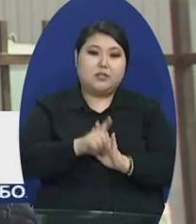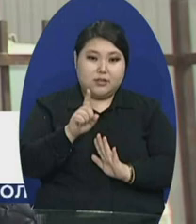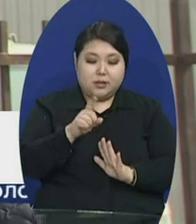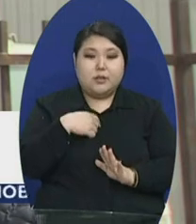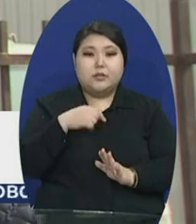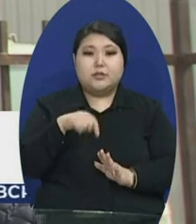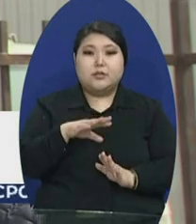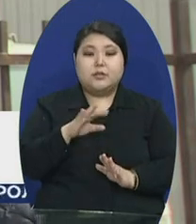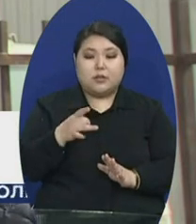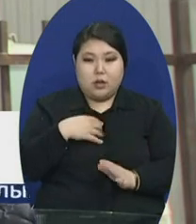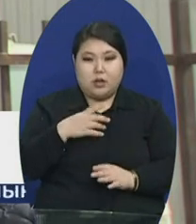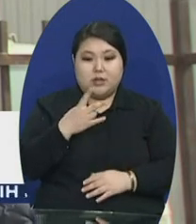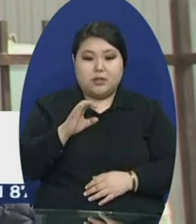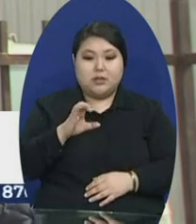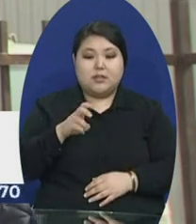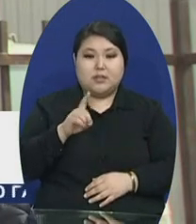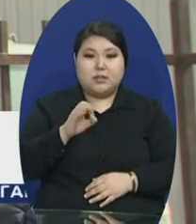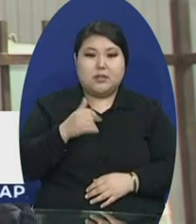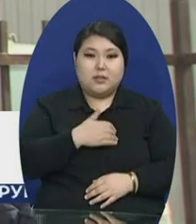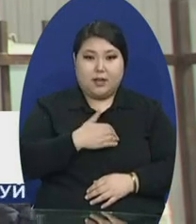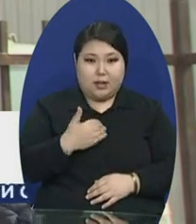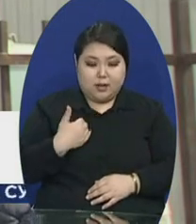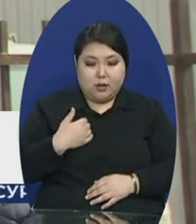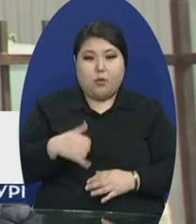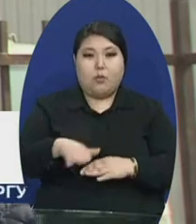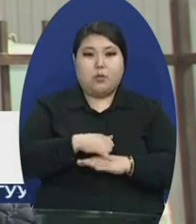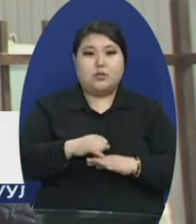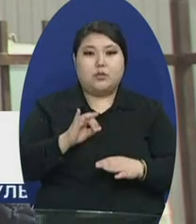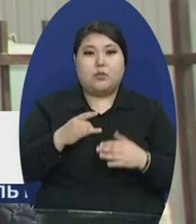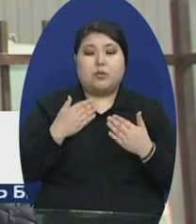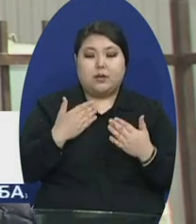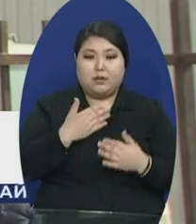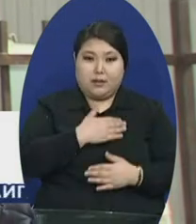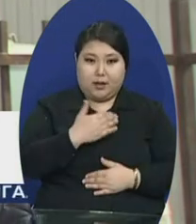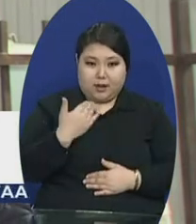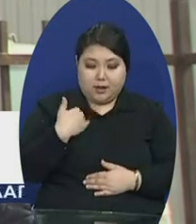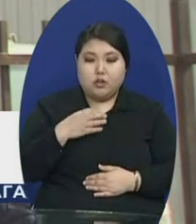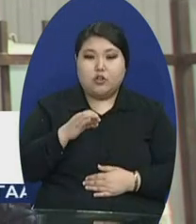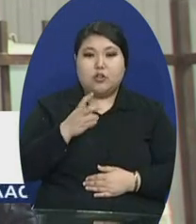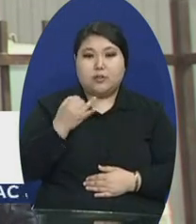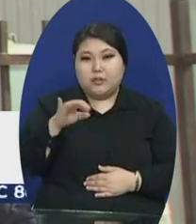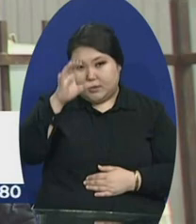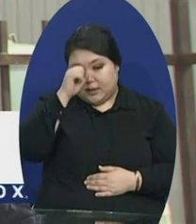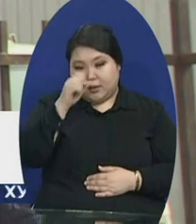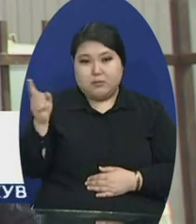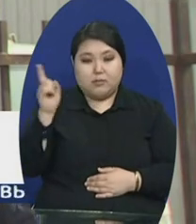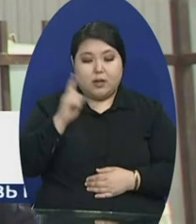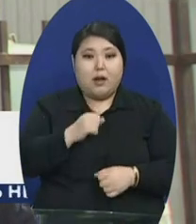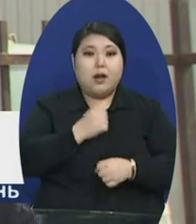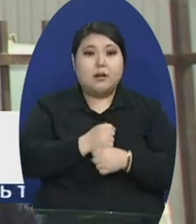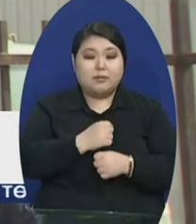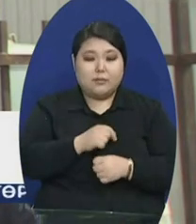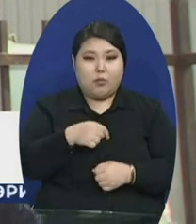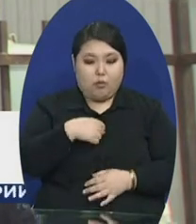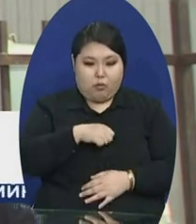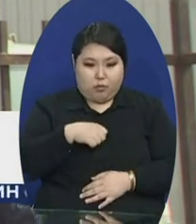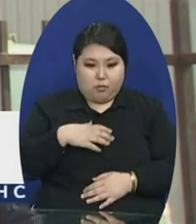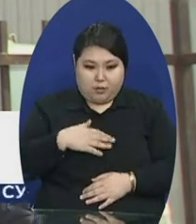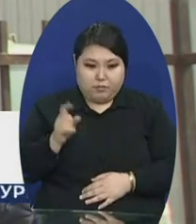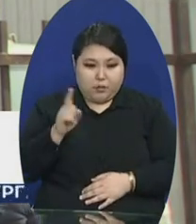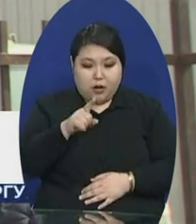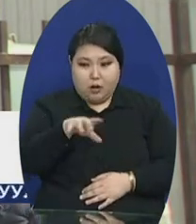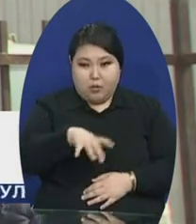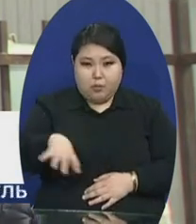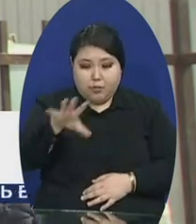Тэгээд энэ дээр бол одоо нийслэлийн засаг дарга Улсын их хурлын дарга ерөнхий сайд ирж ажиллахад нь би бүр өөрөө ирж та нар нүдэрээ